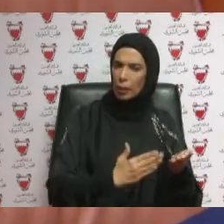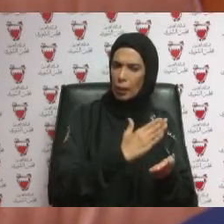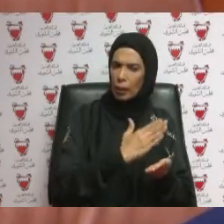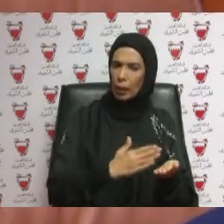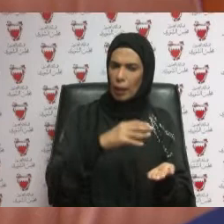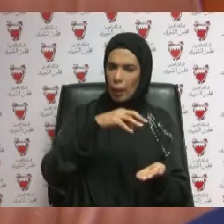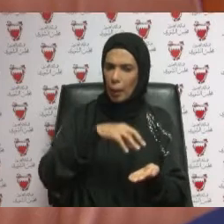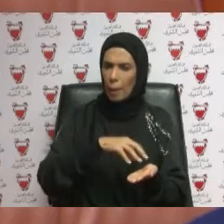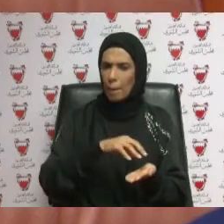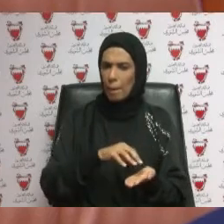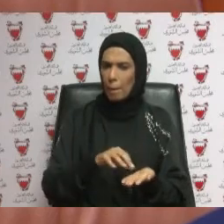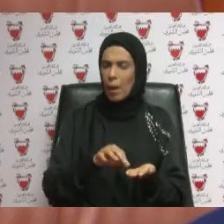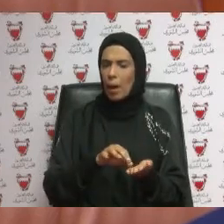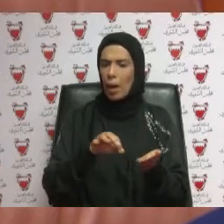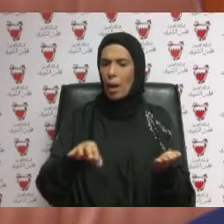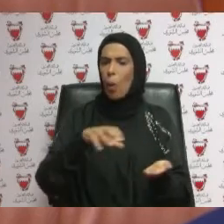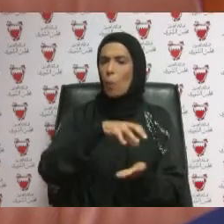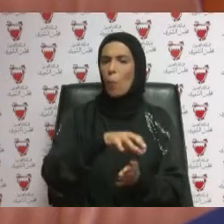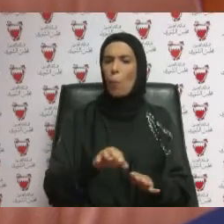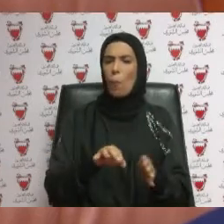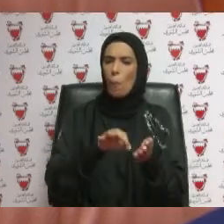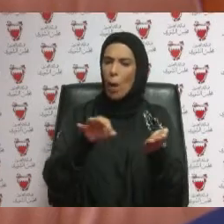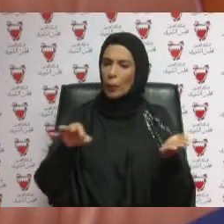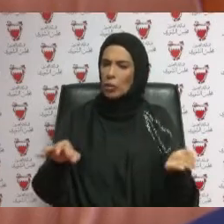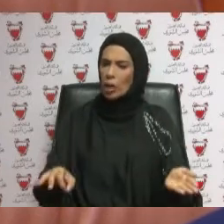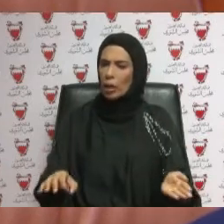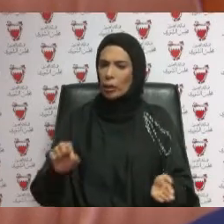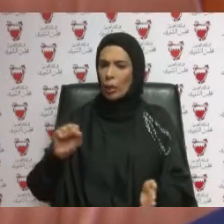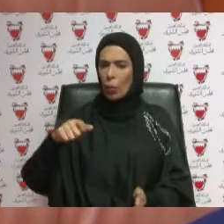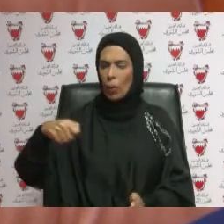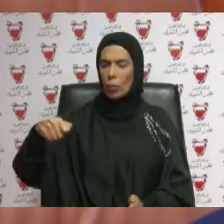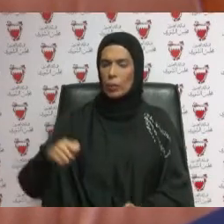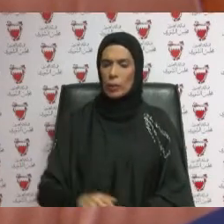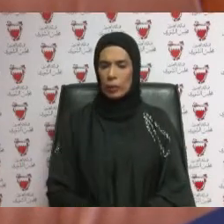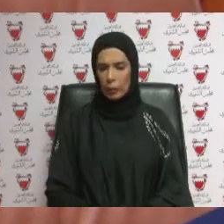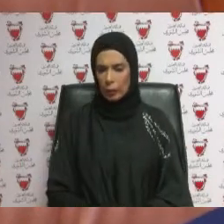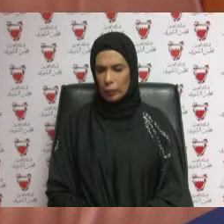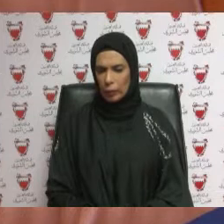المناطق سواء هما تكون يعني تابع للوزارة ولا